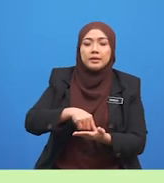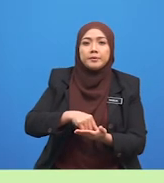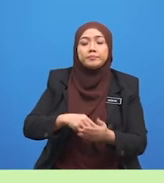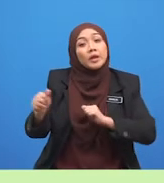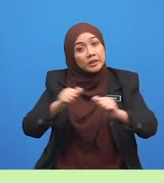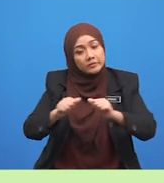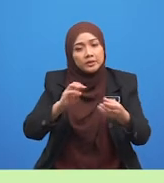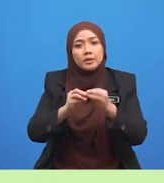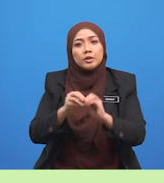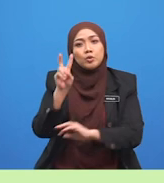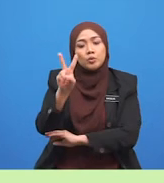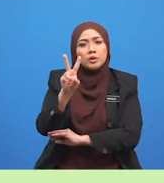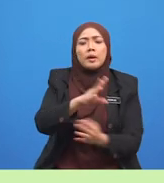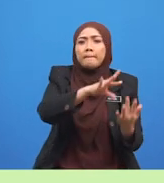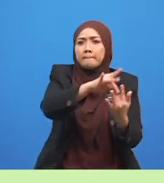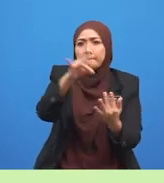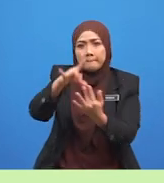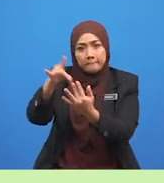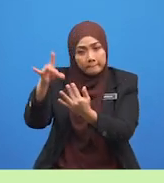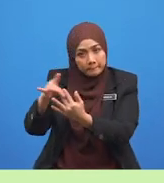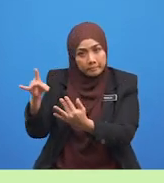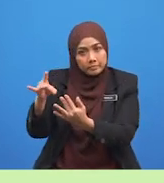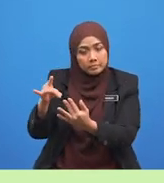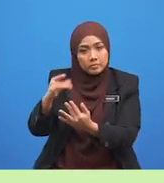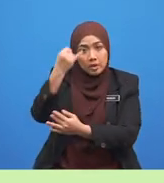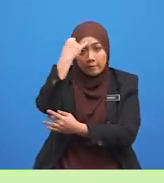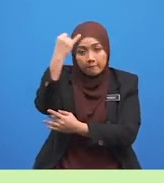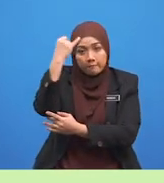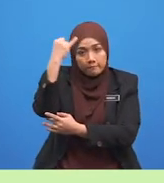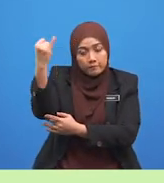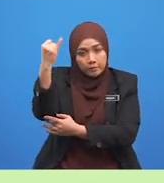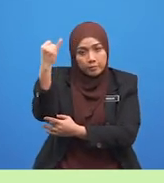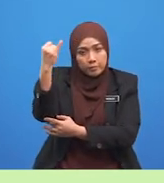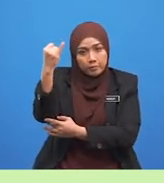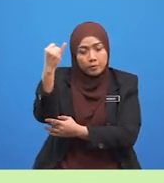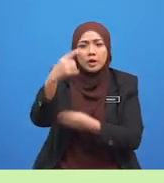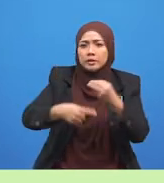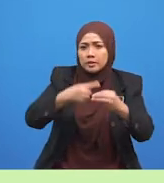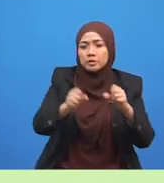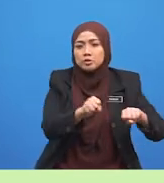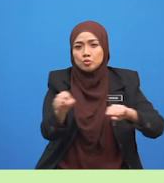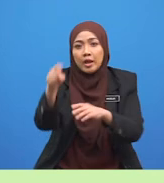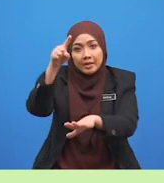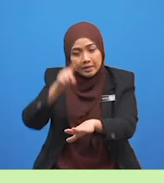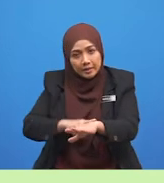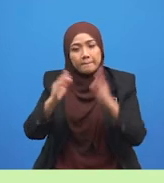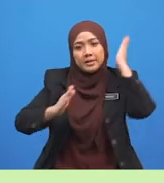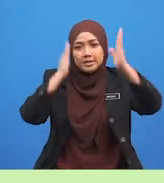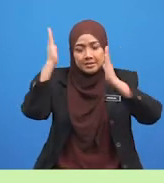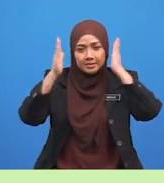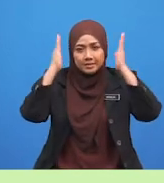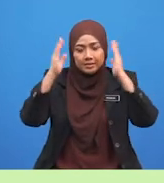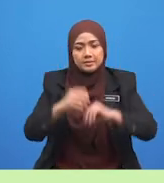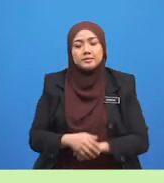Aktiviti kedua ialah memilih fakta tentang sungai dan tasik, utama di Malaysia.